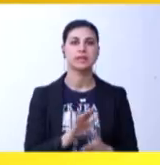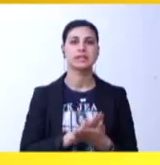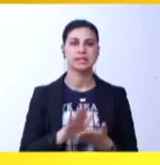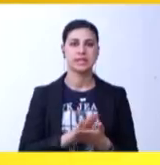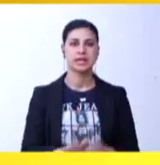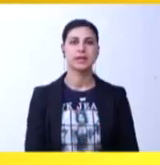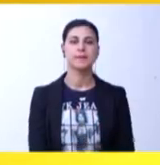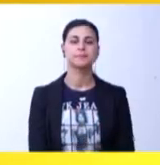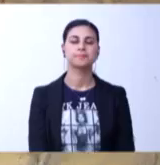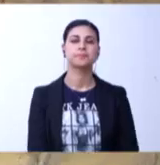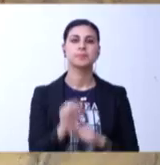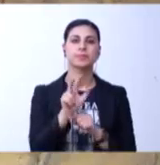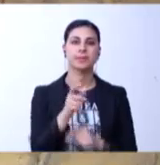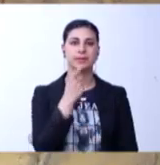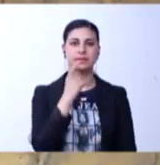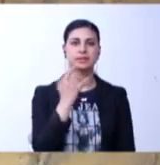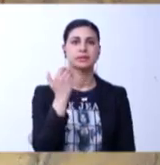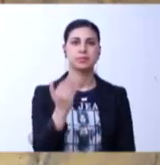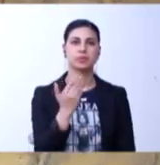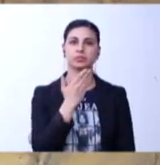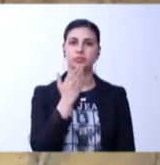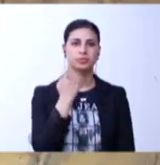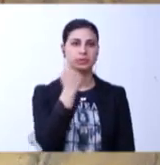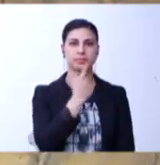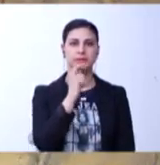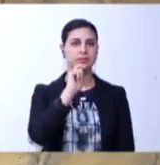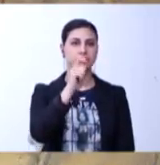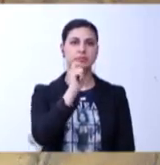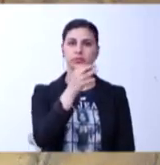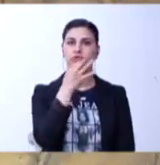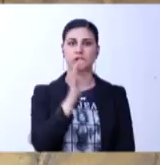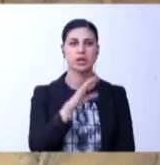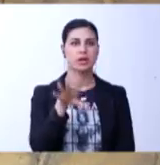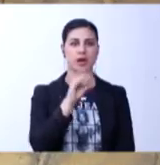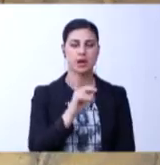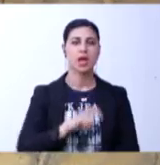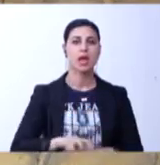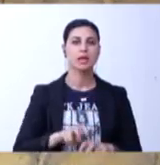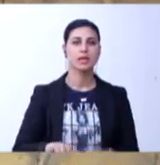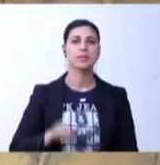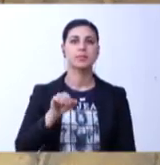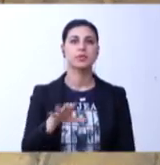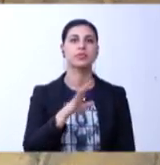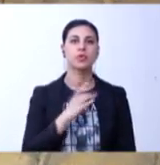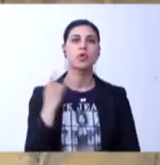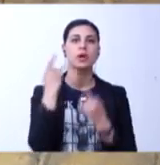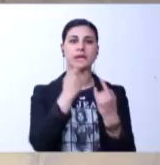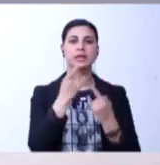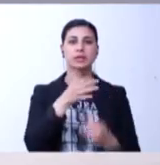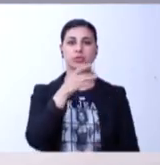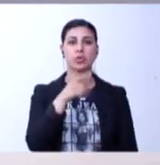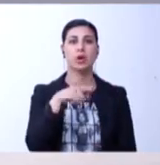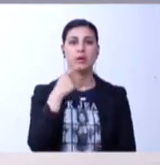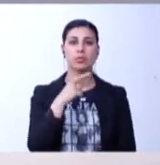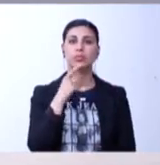კიდევ 13 წლის ბავშვს არ აქვს მოცვლილი სარძევე კბილები, ექიმთან მივიყვანე, რენტგენის გადახების შემდეგ